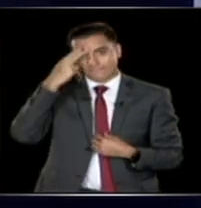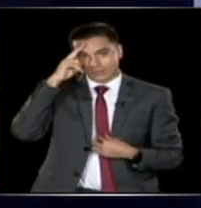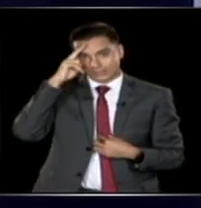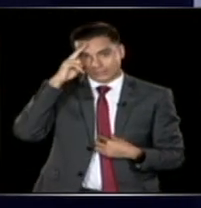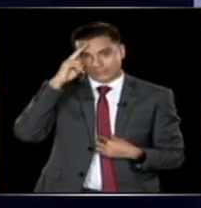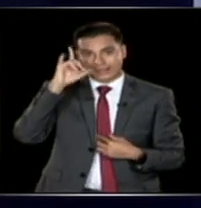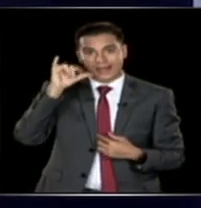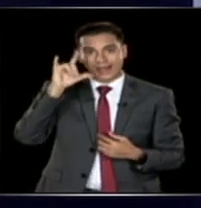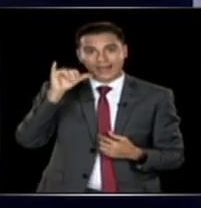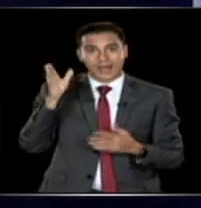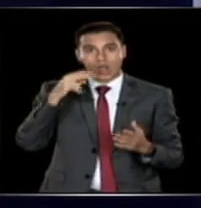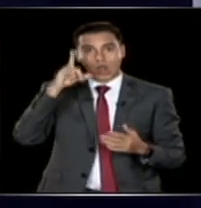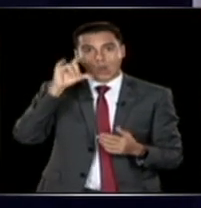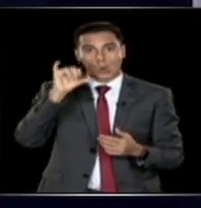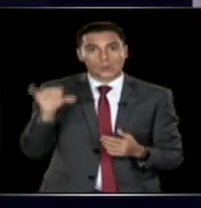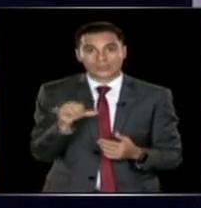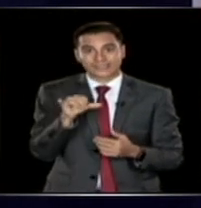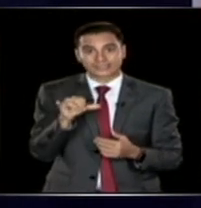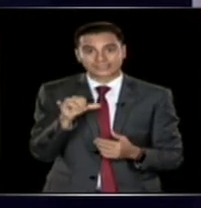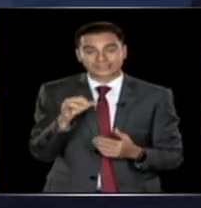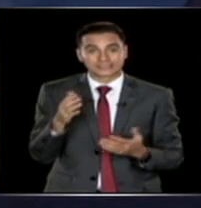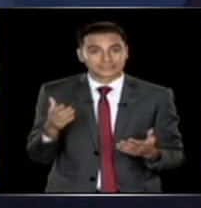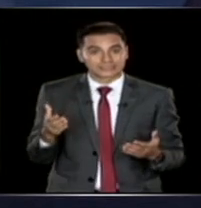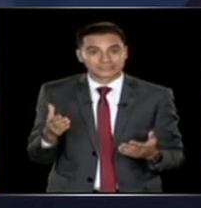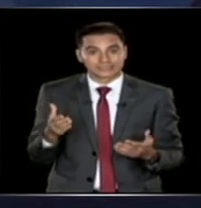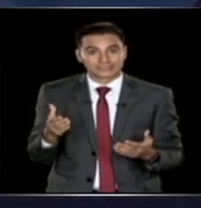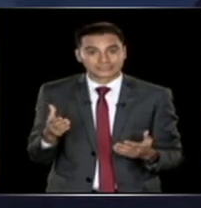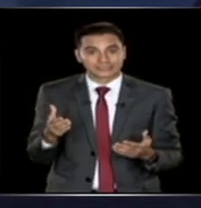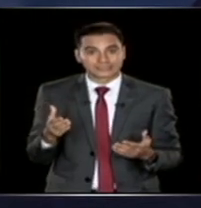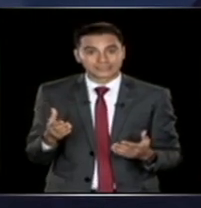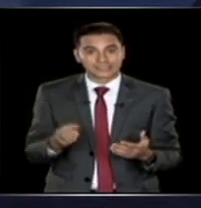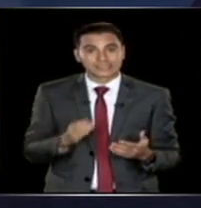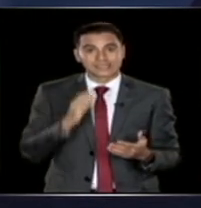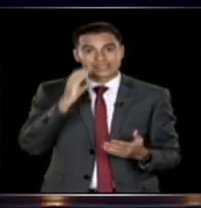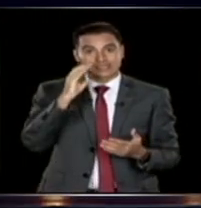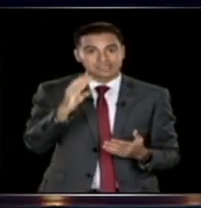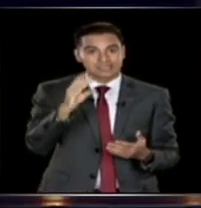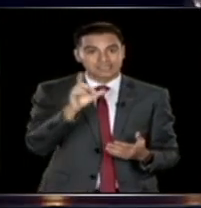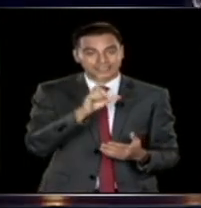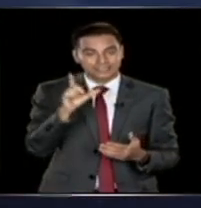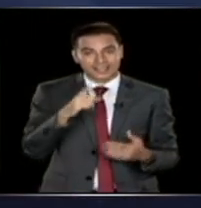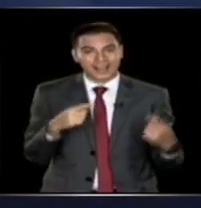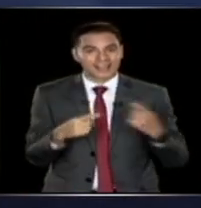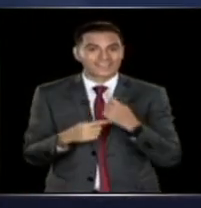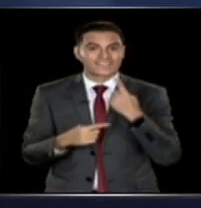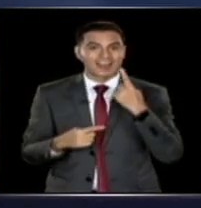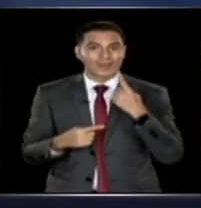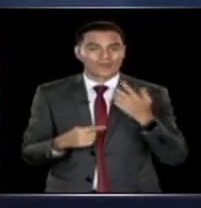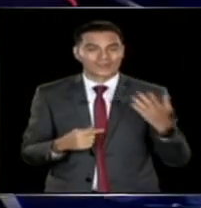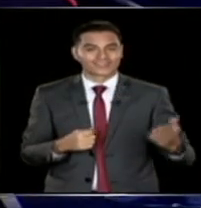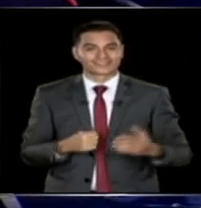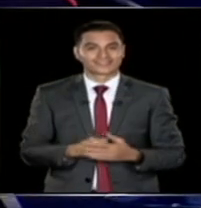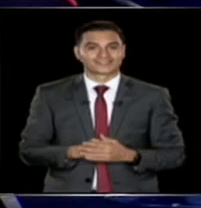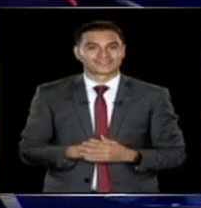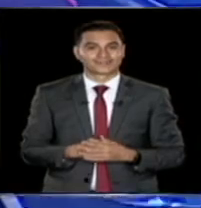ليلى علوي. دوس على البازر. مين؟ ليلى علوي. ليلى علوي، هدف الأول.